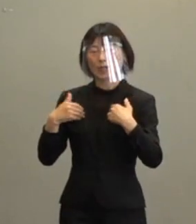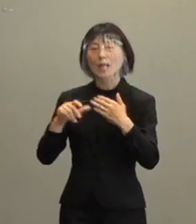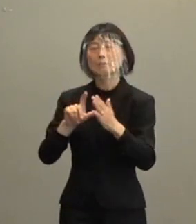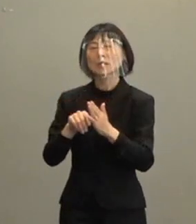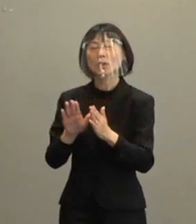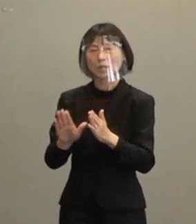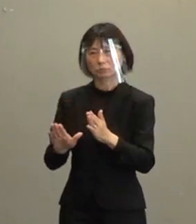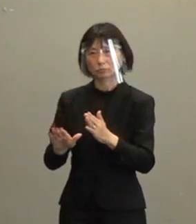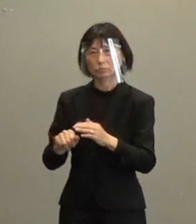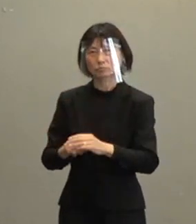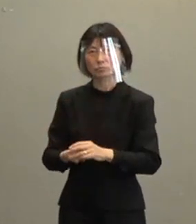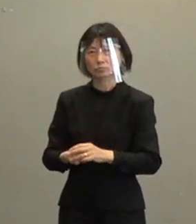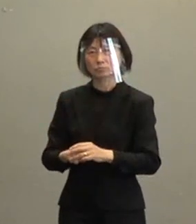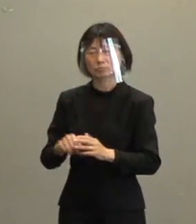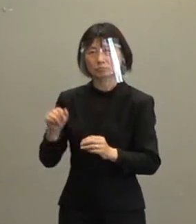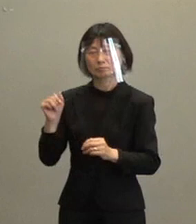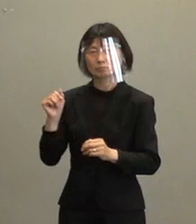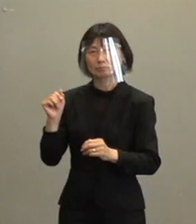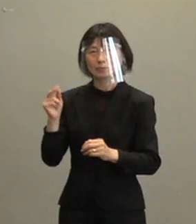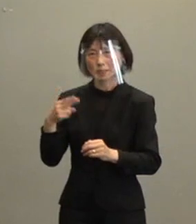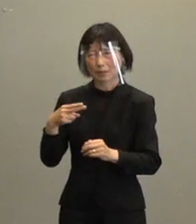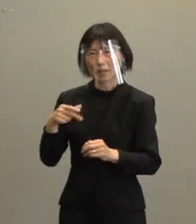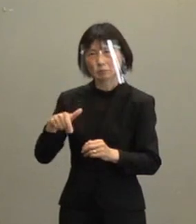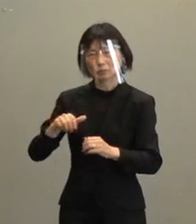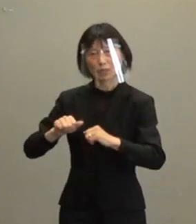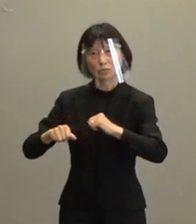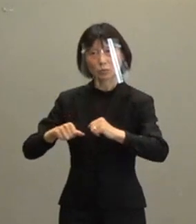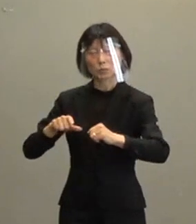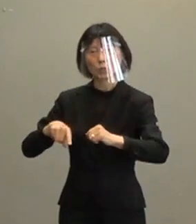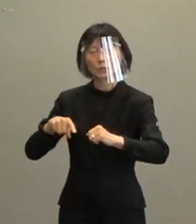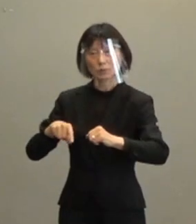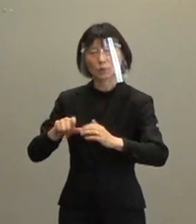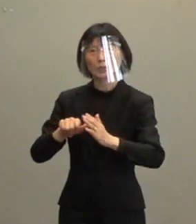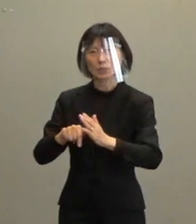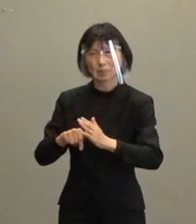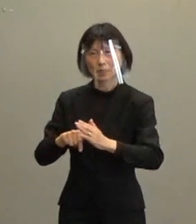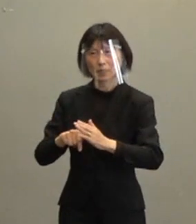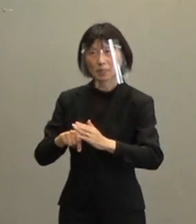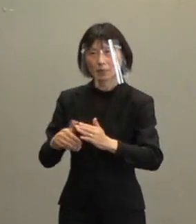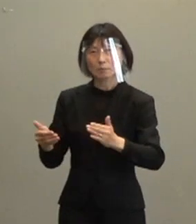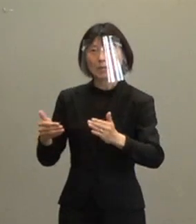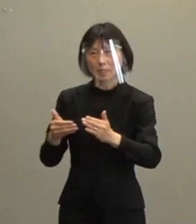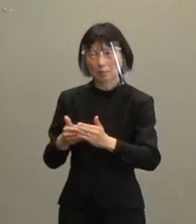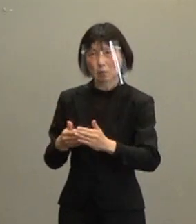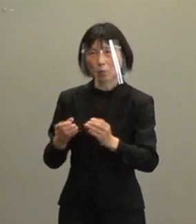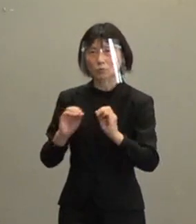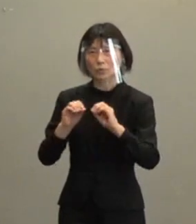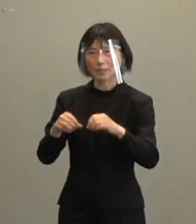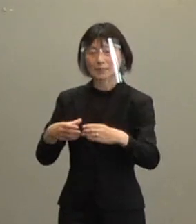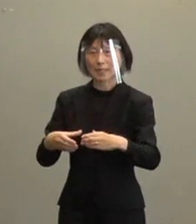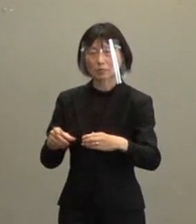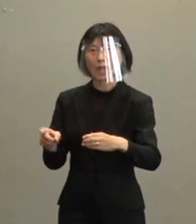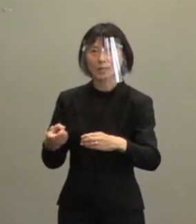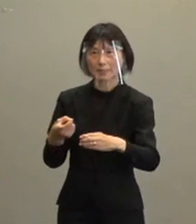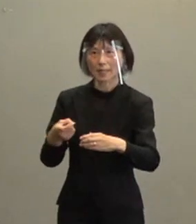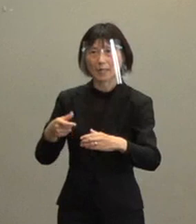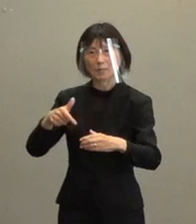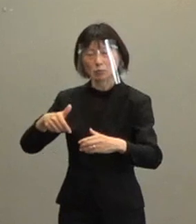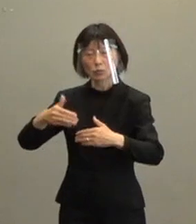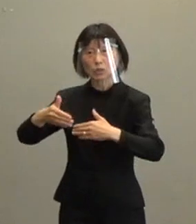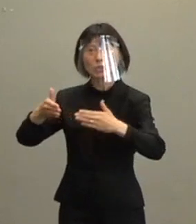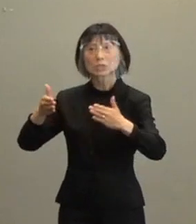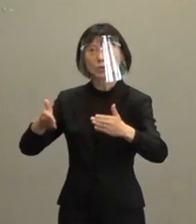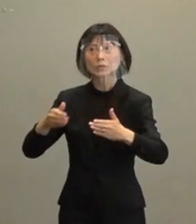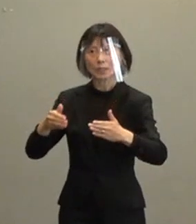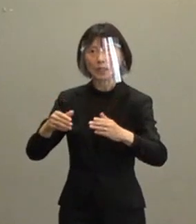ますし、もしくは部活動の時に、今までもこれまでもクラスターの発生の時にあるのが、部室においてその